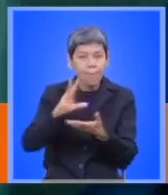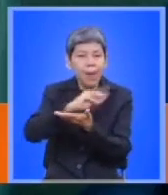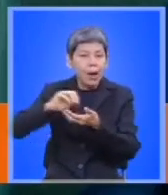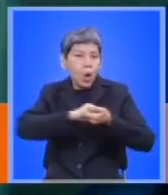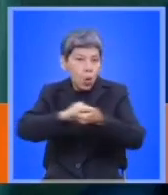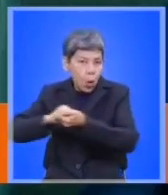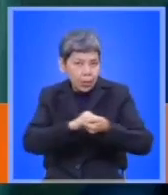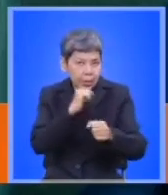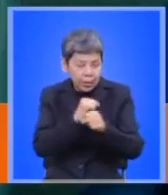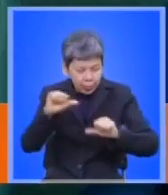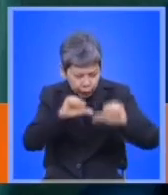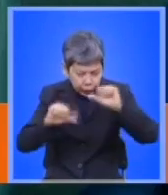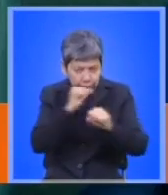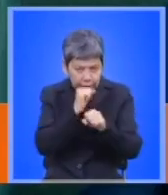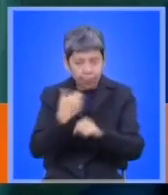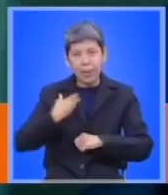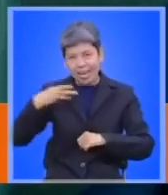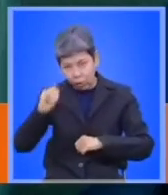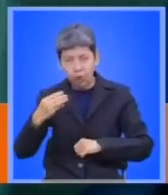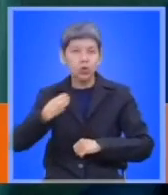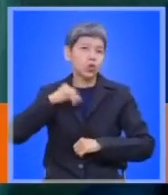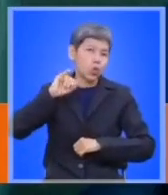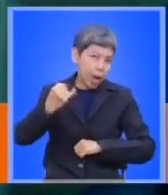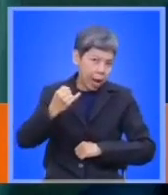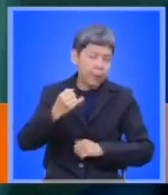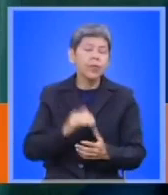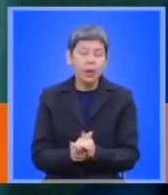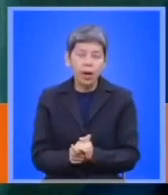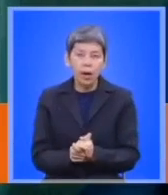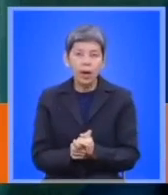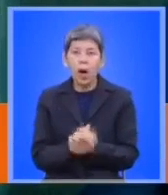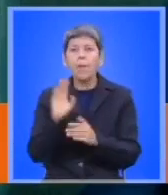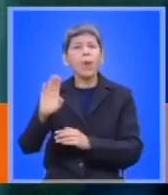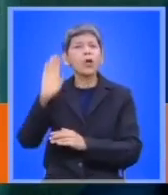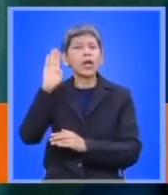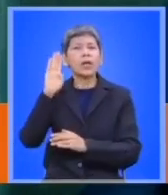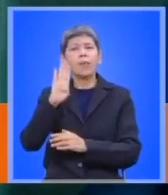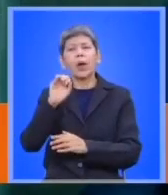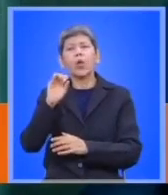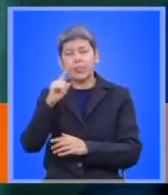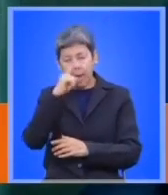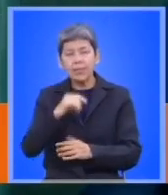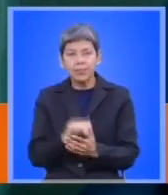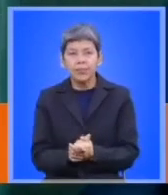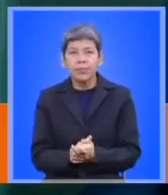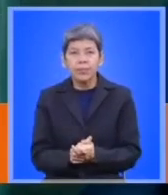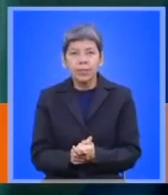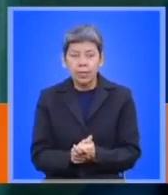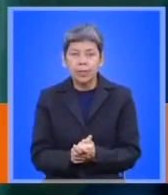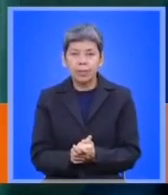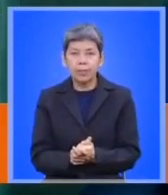ยมหิดลจุฬาลงกรณ์มหาวิทยาลัยนะครับบริษัทไบโอเทคไทยนะครับแ